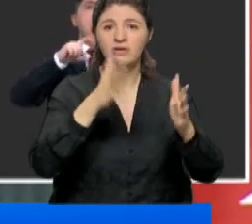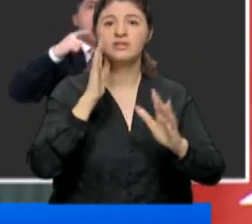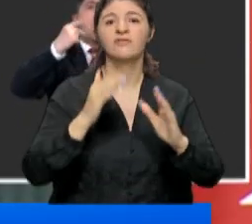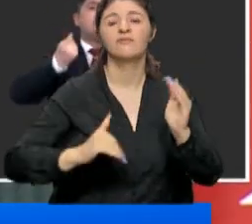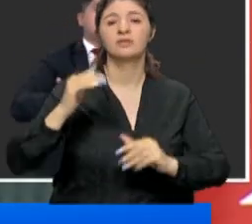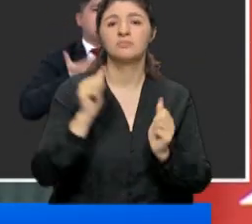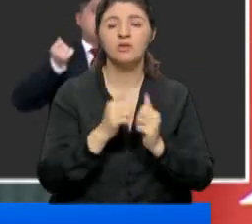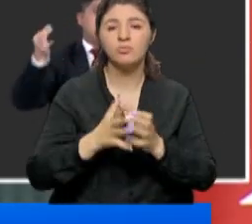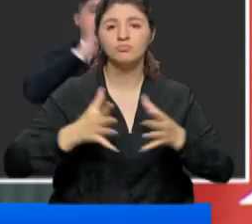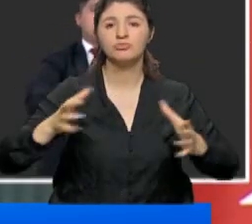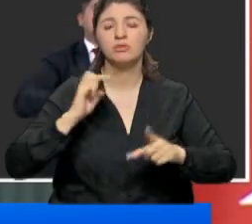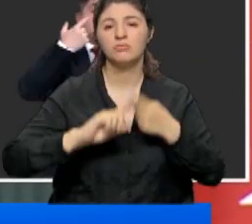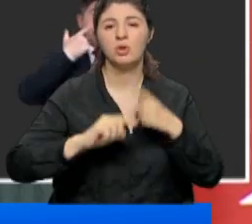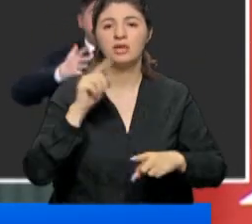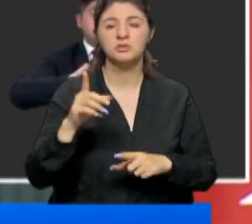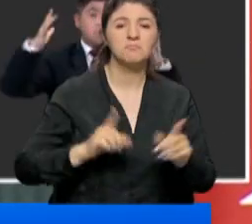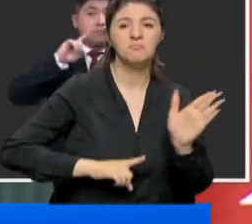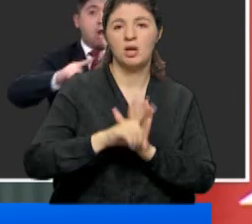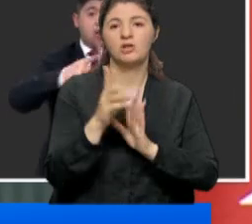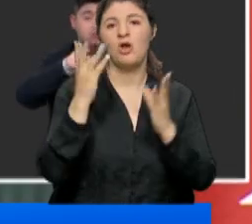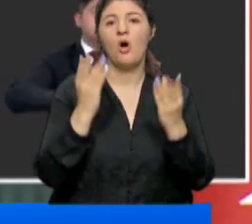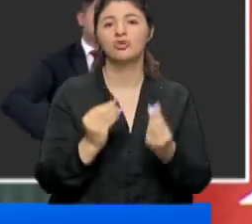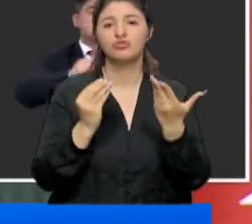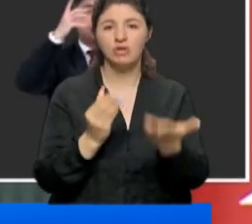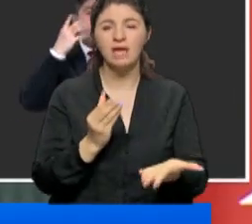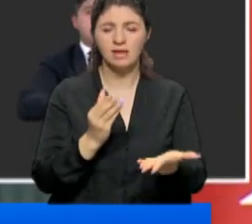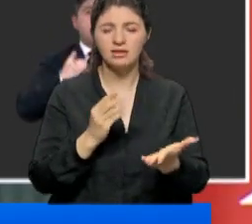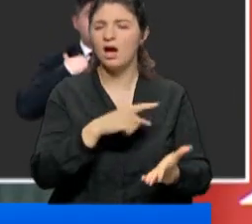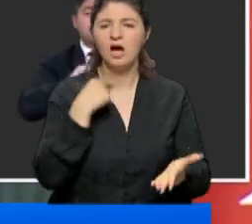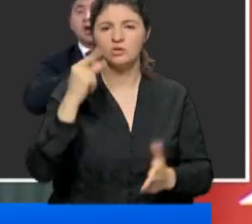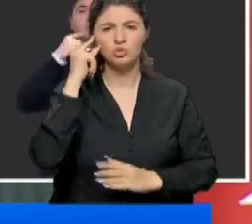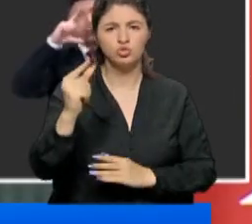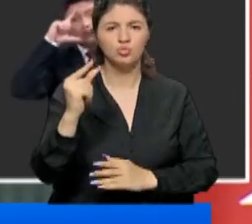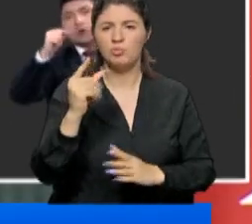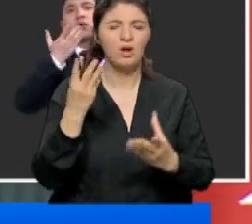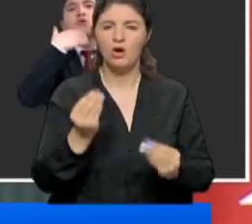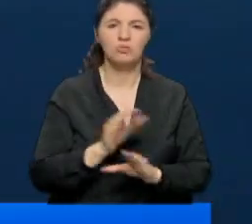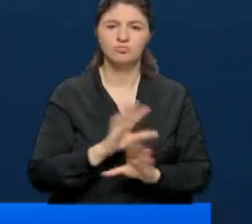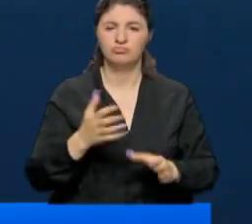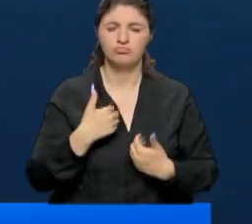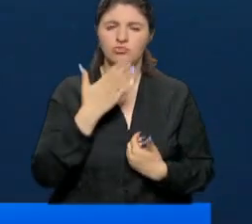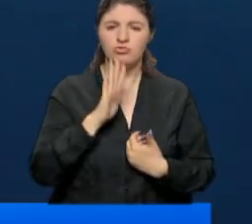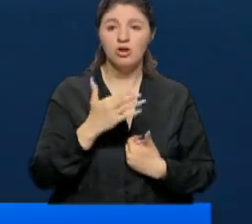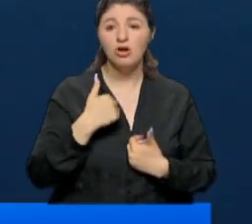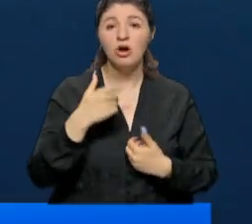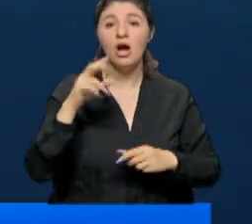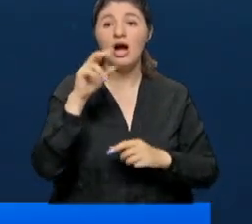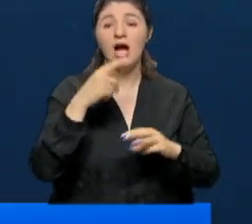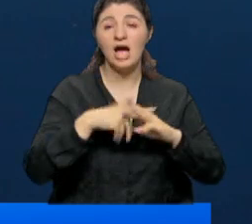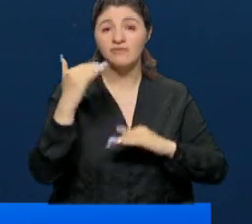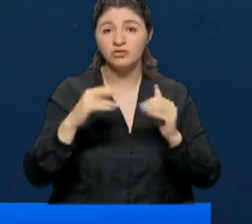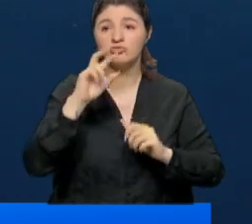fazla ile büyütme politikamızın başarıya ulaşacağını dan asla şüphe etmiyoruz enflasyon